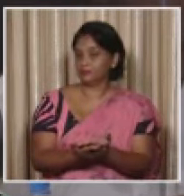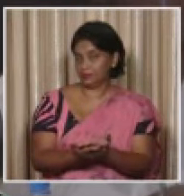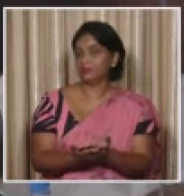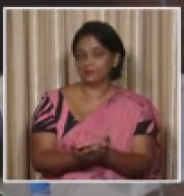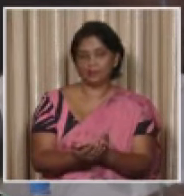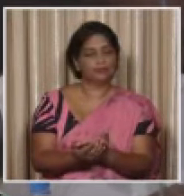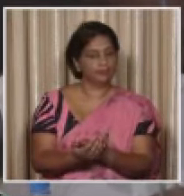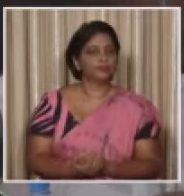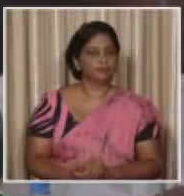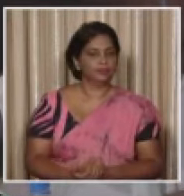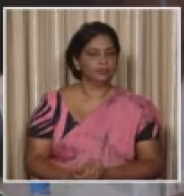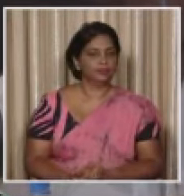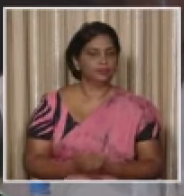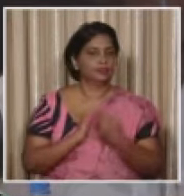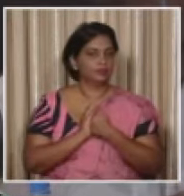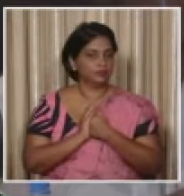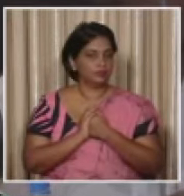කරනවා. ගරු